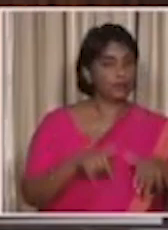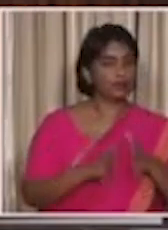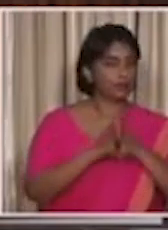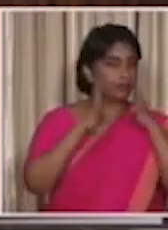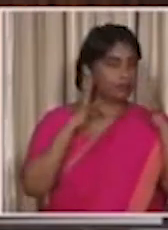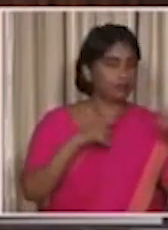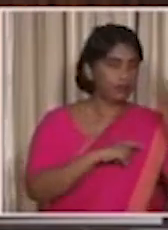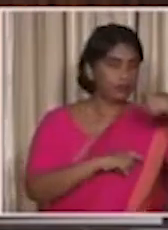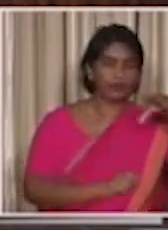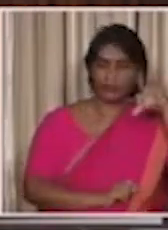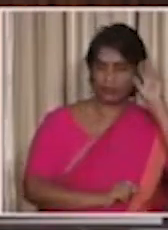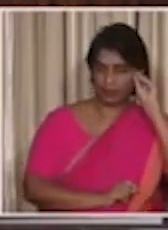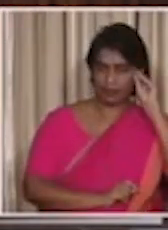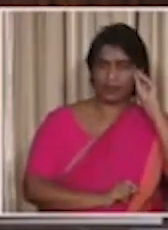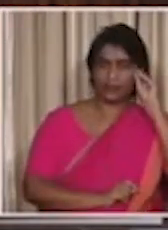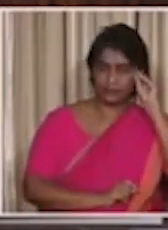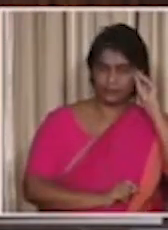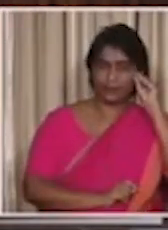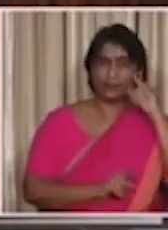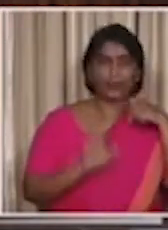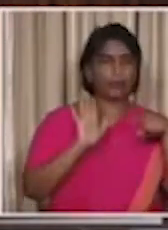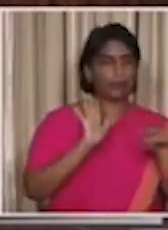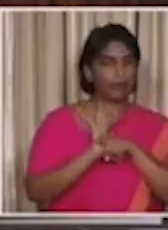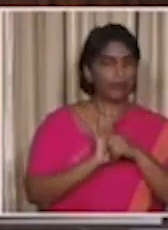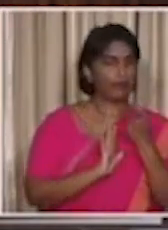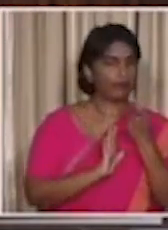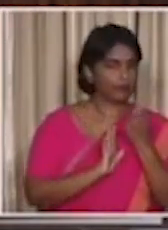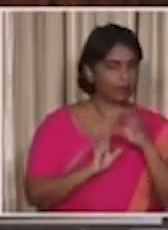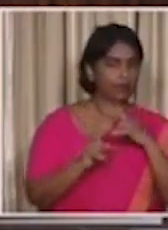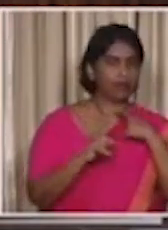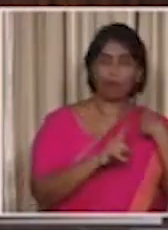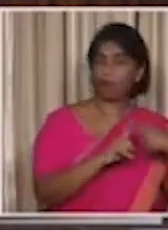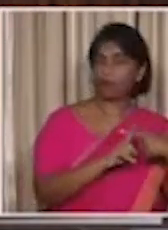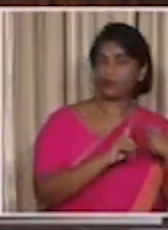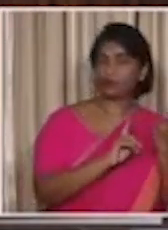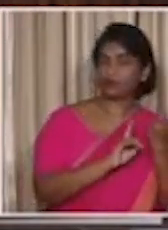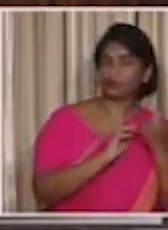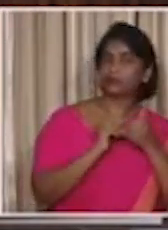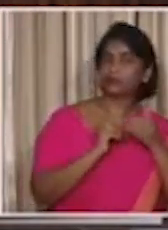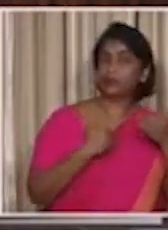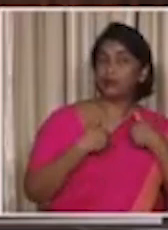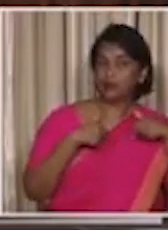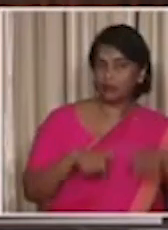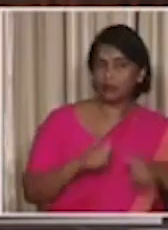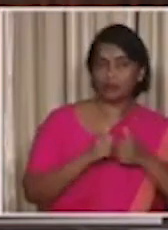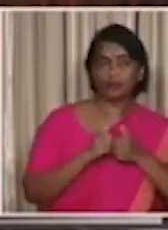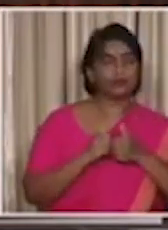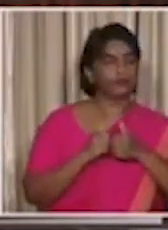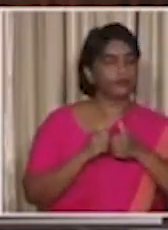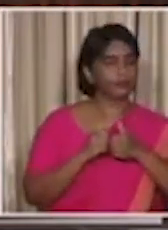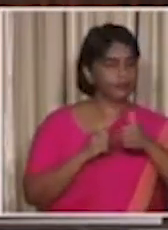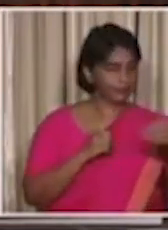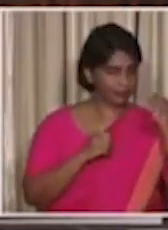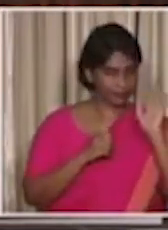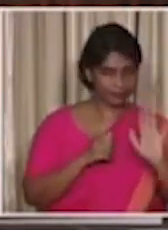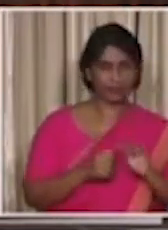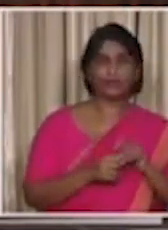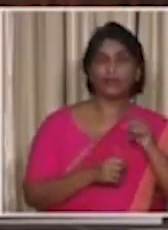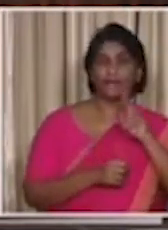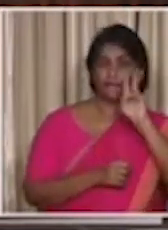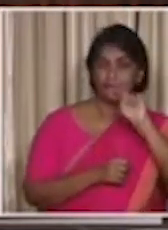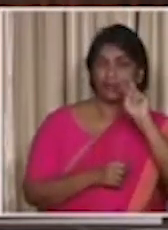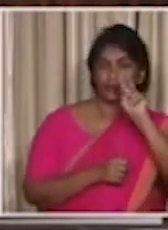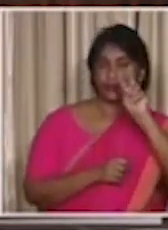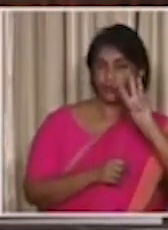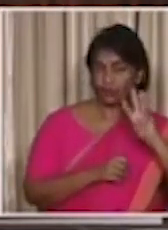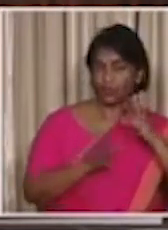දෙනෙක්ට අවබෝධය තියෙනවා ඍණ ආර්ථිකයක් සිට ධන ආර්ථිකයක් කරා අප දැන් ගමන් කරමින් ඉන්නේ